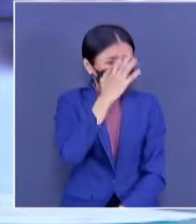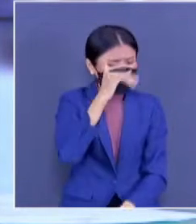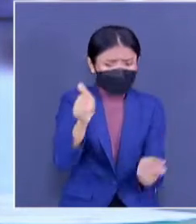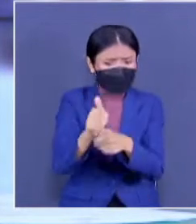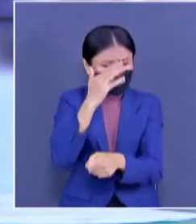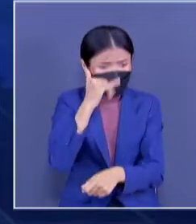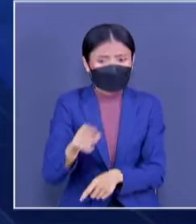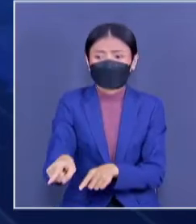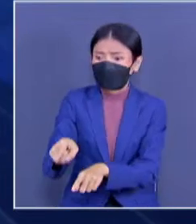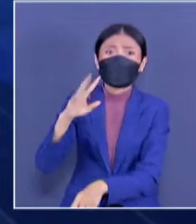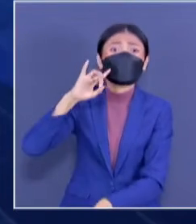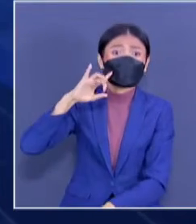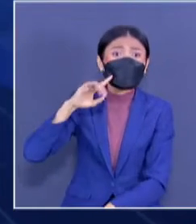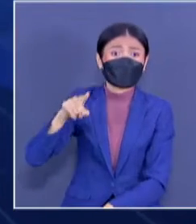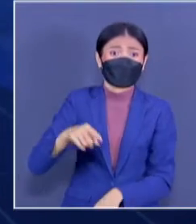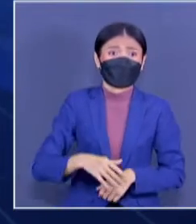าน